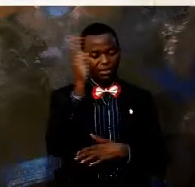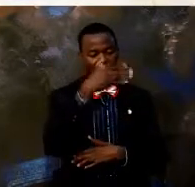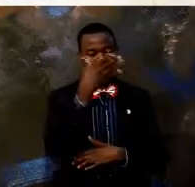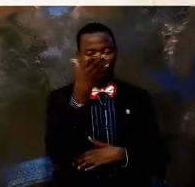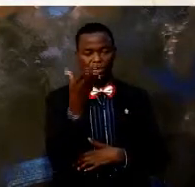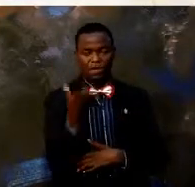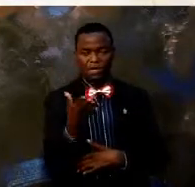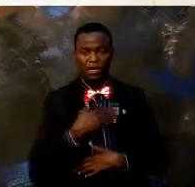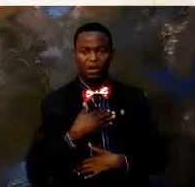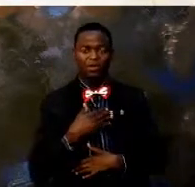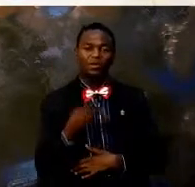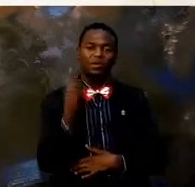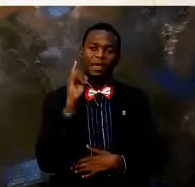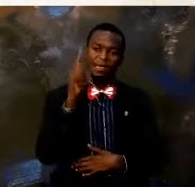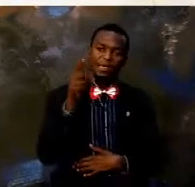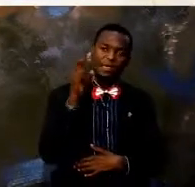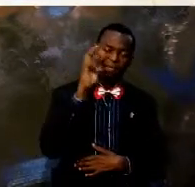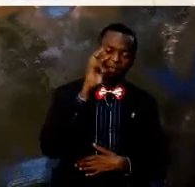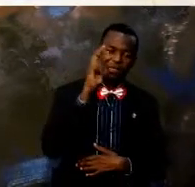Naye akaiona